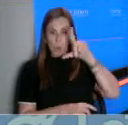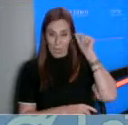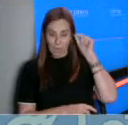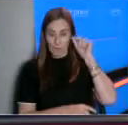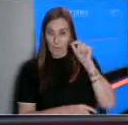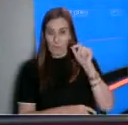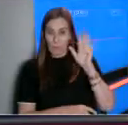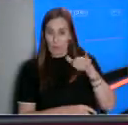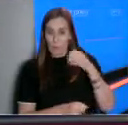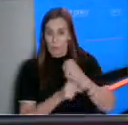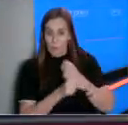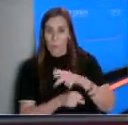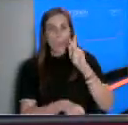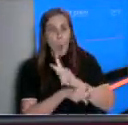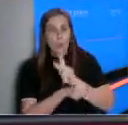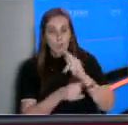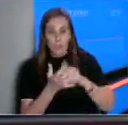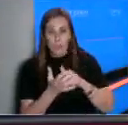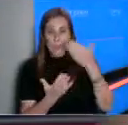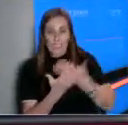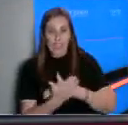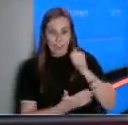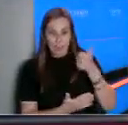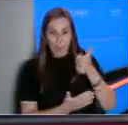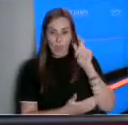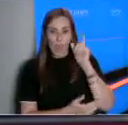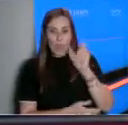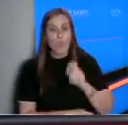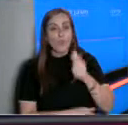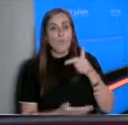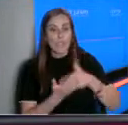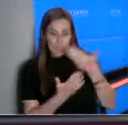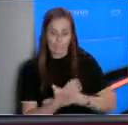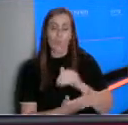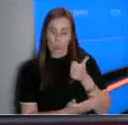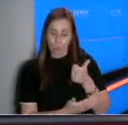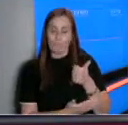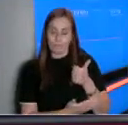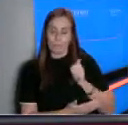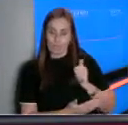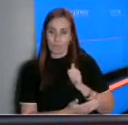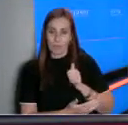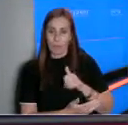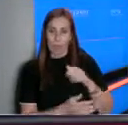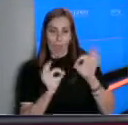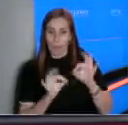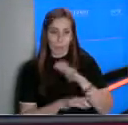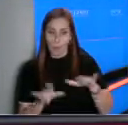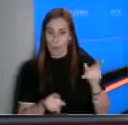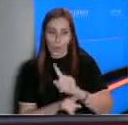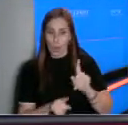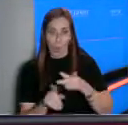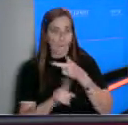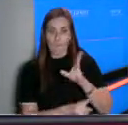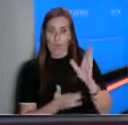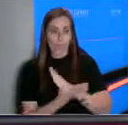אביב, שדרך אגב גם עושים קורסים בשביל הצו ראשון, אנשים משלמים כסף על הצו ראשון הזה. אף אחד מהילדים האלה לא